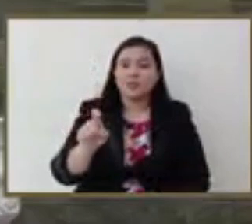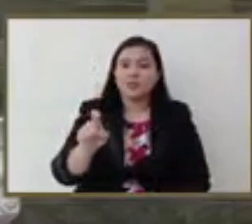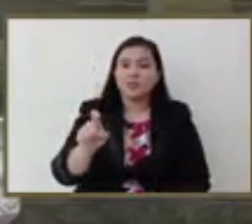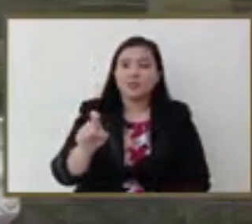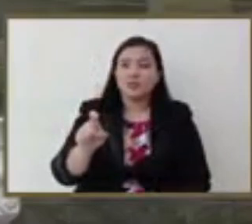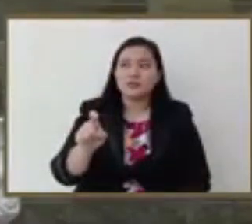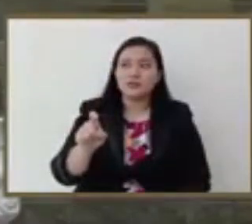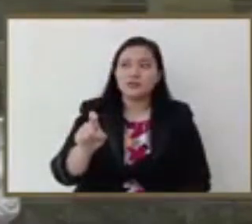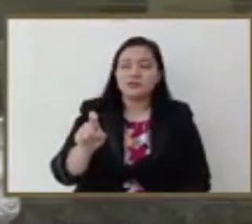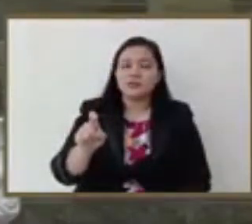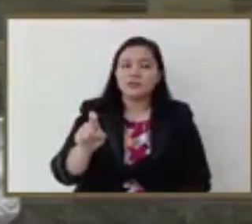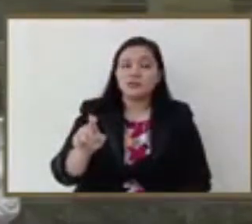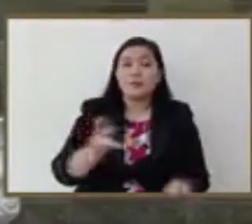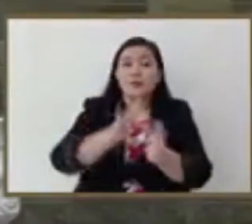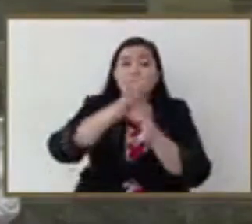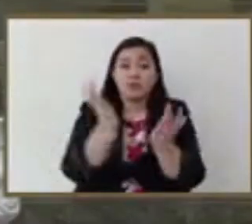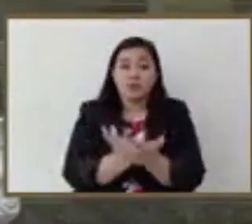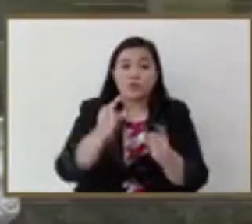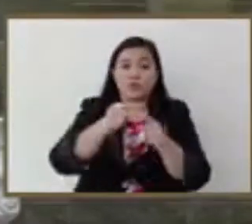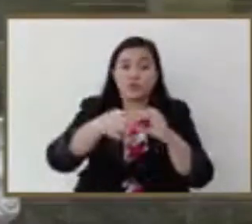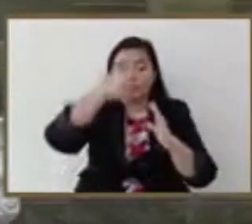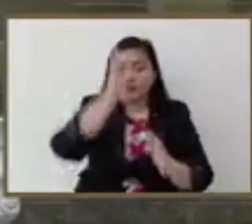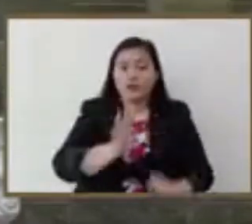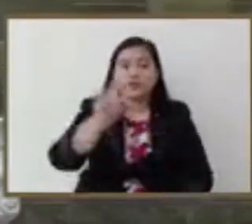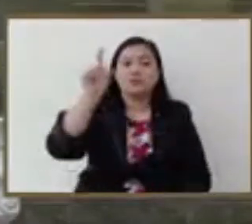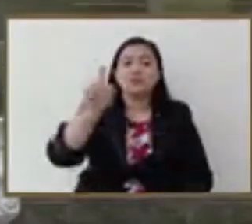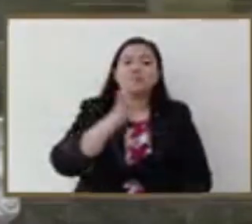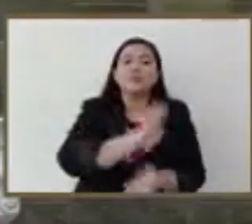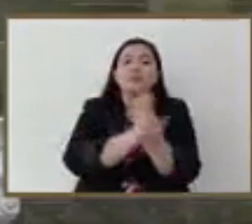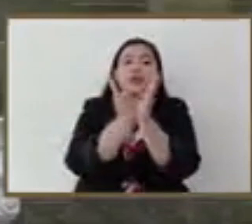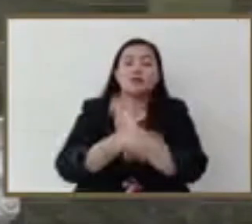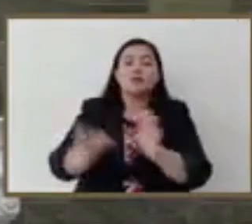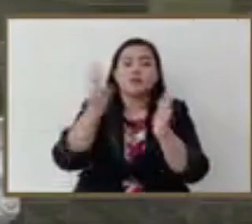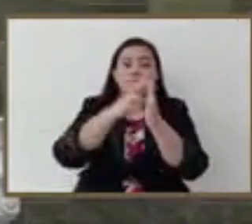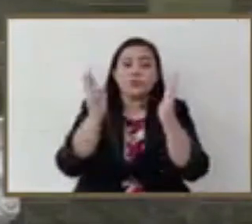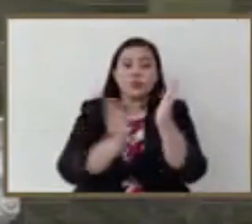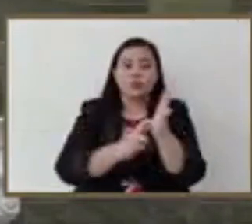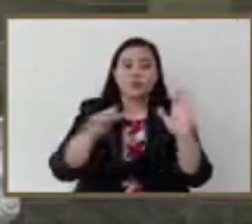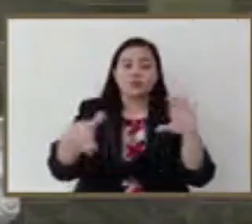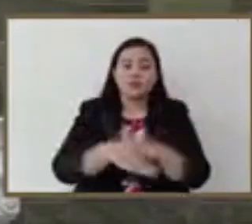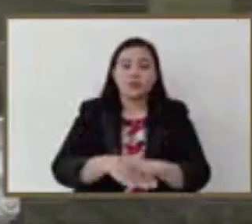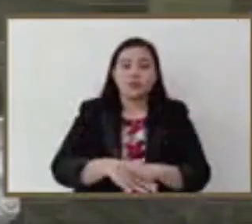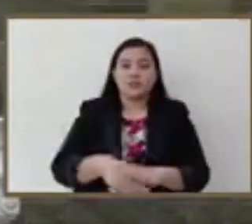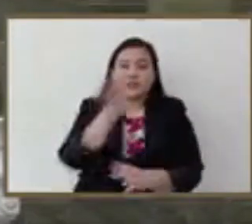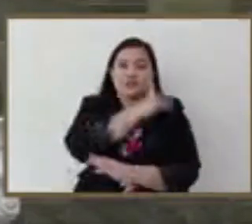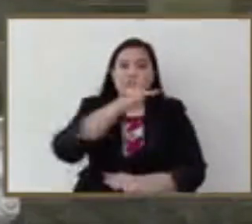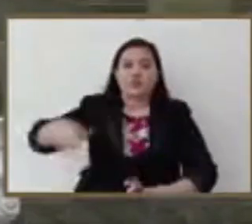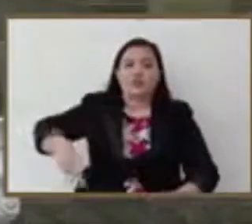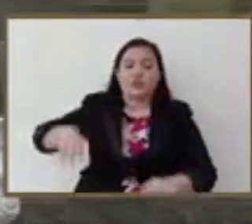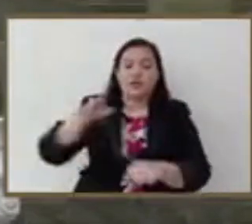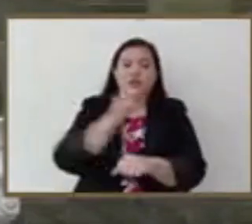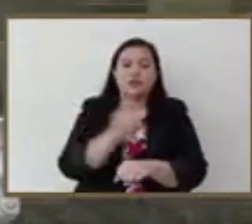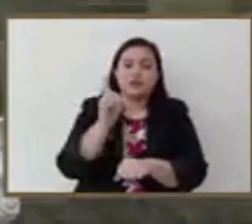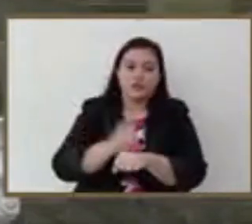in my kingdom. You go to the book of Matthew. You see? Ito yung batas, ito